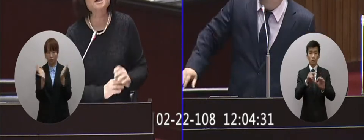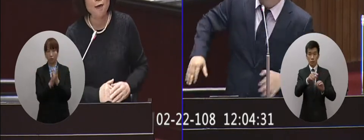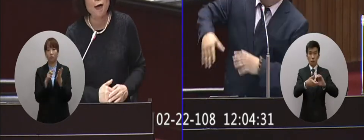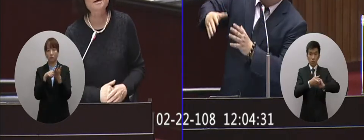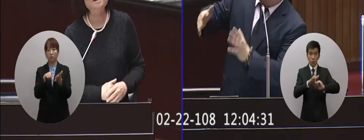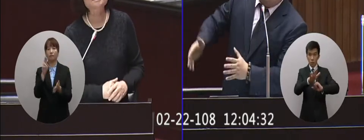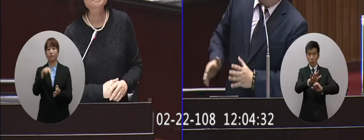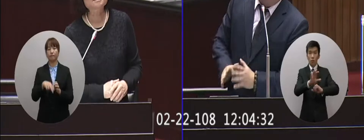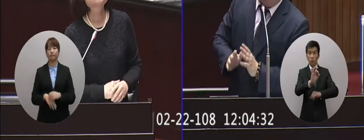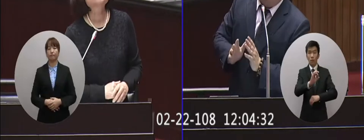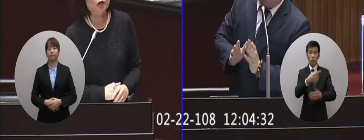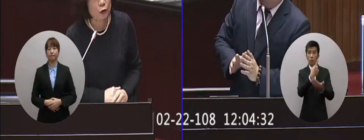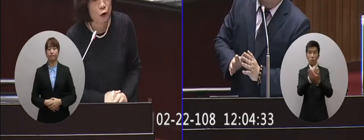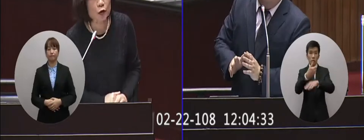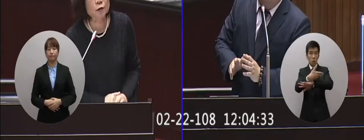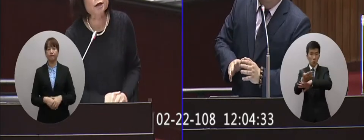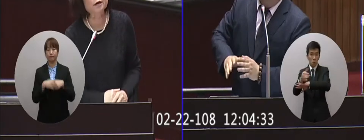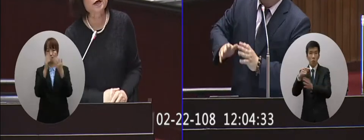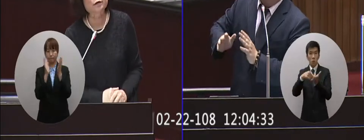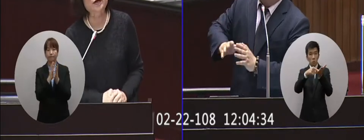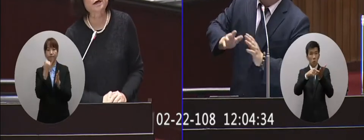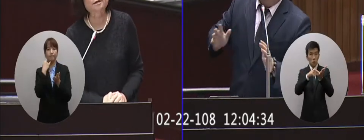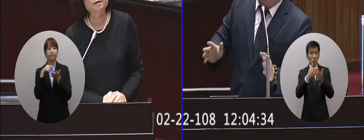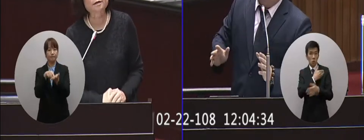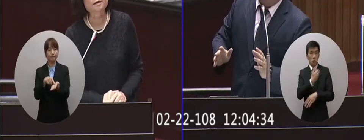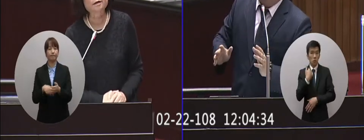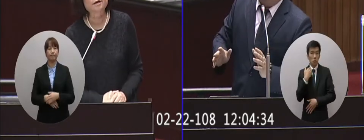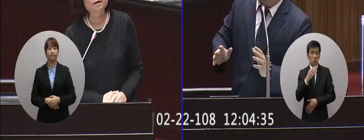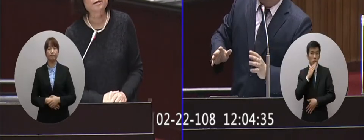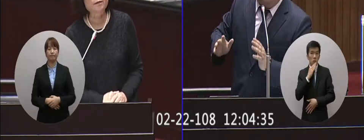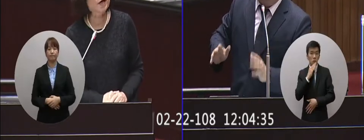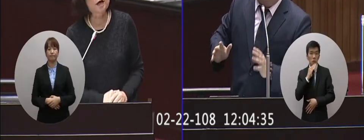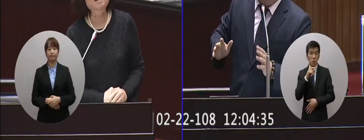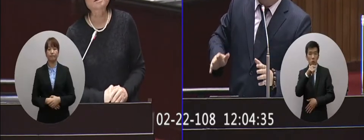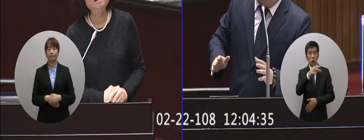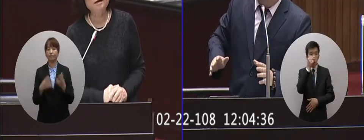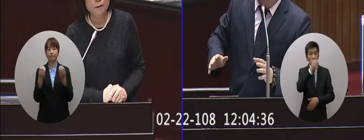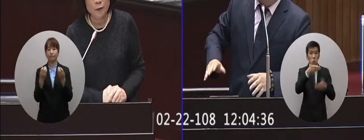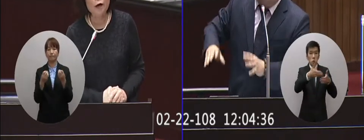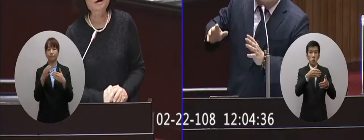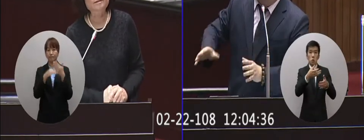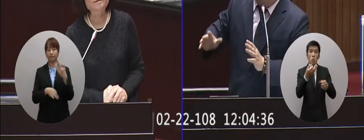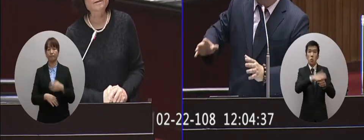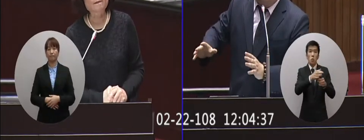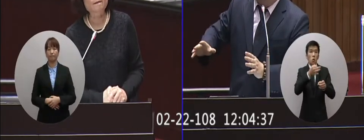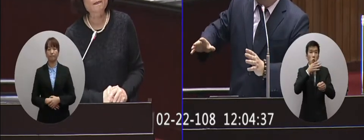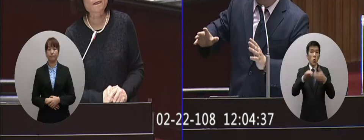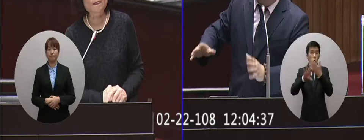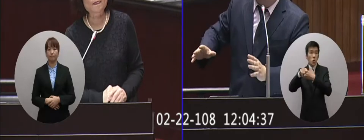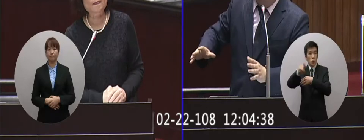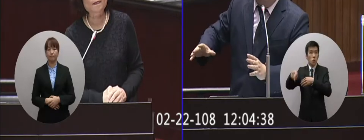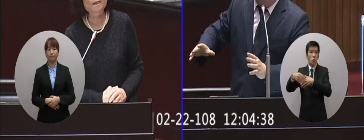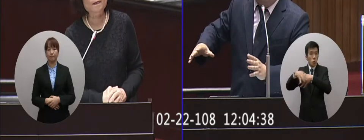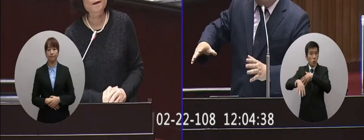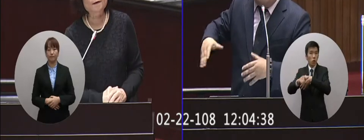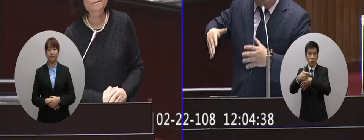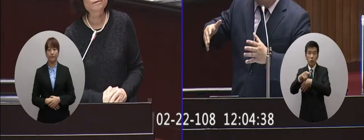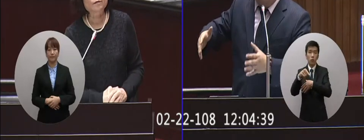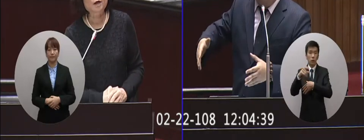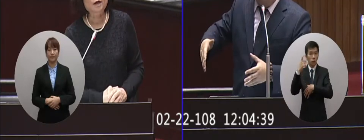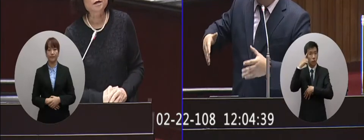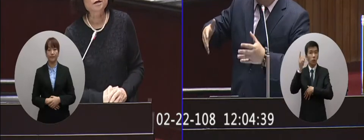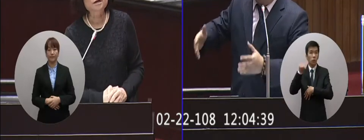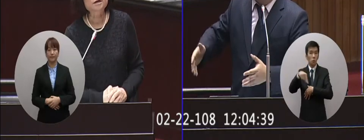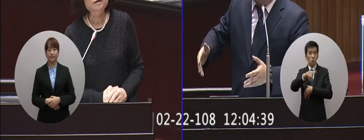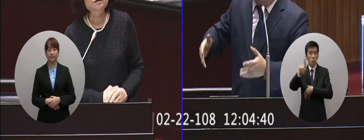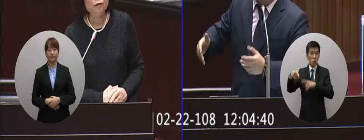定了说，事实上每个乡镇都有机会， 通通有机会， 因为并不是说他是优先。乡镇它的能量就够，主要它真的是要有一群，有